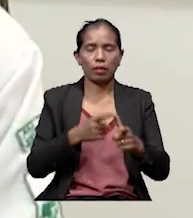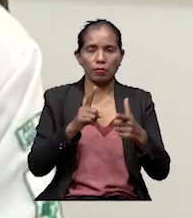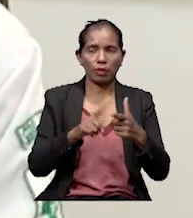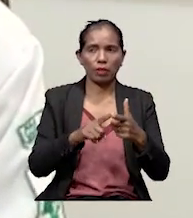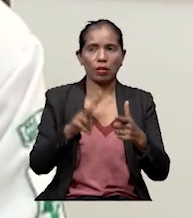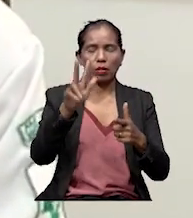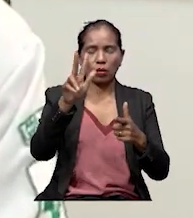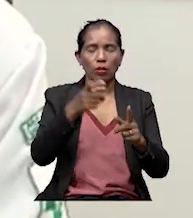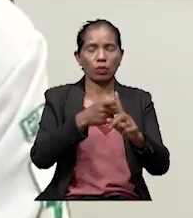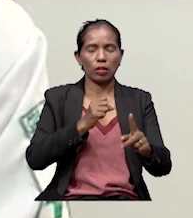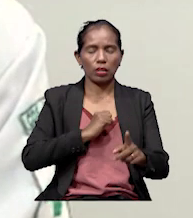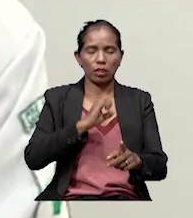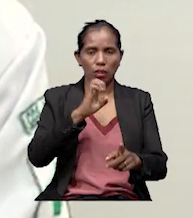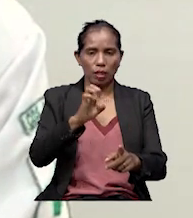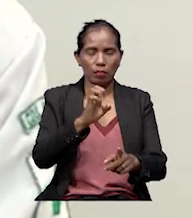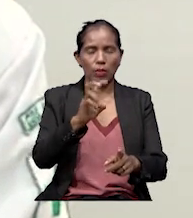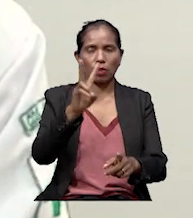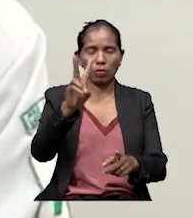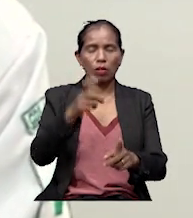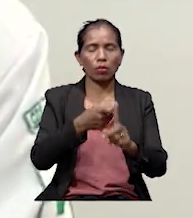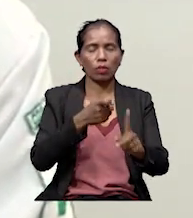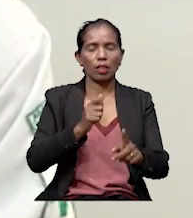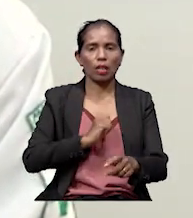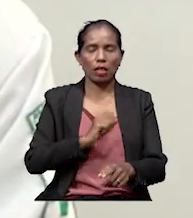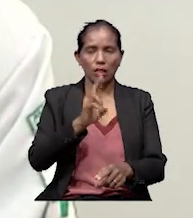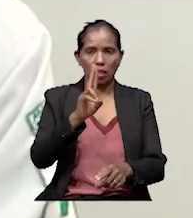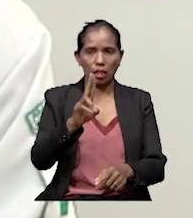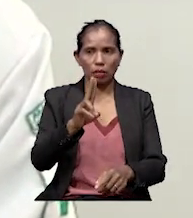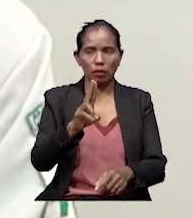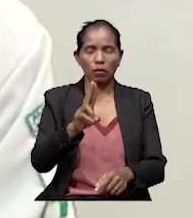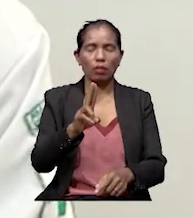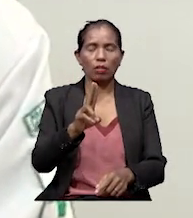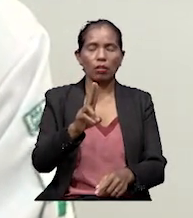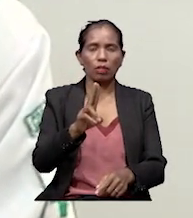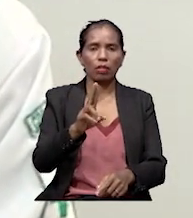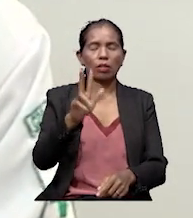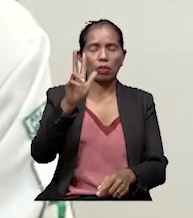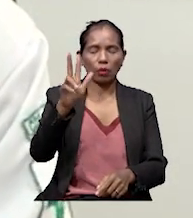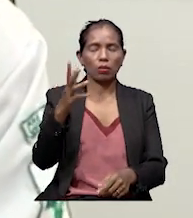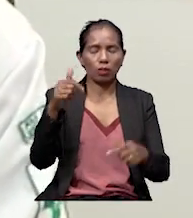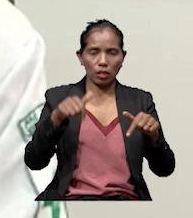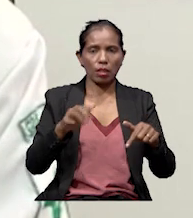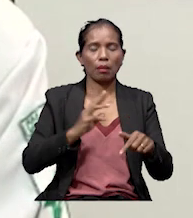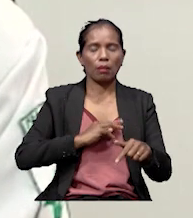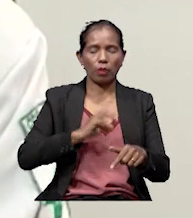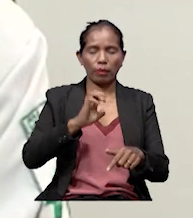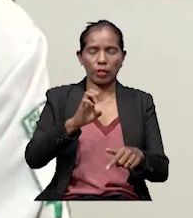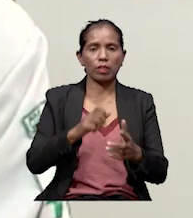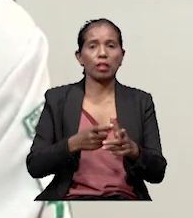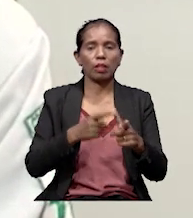Tolu mahusia same, rua mahusia ileu, i tolu iha mobisi rasi. Depois iha